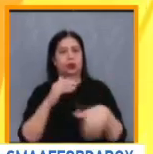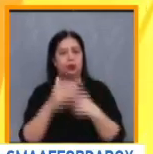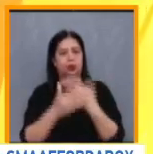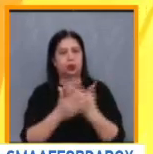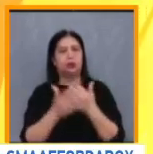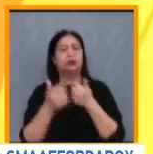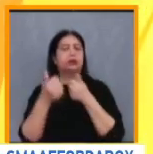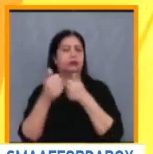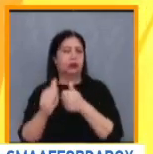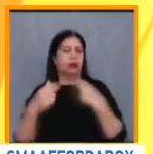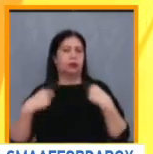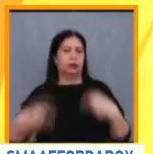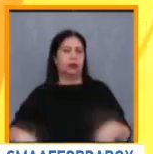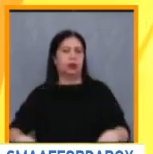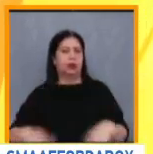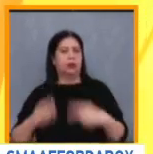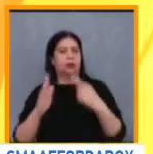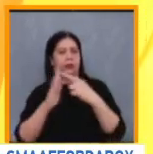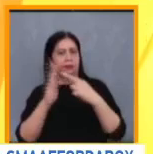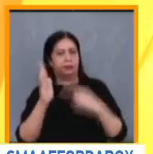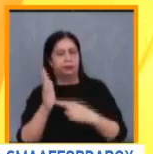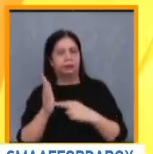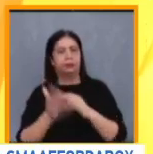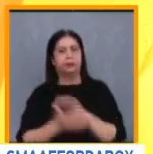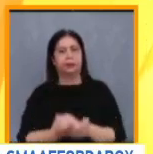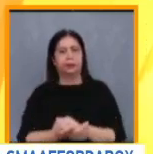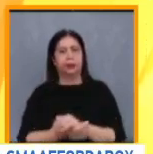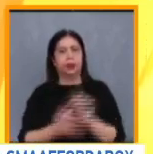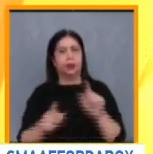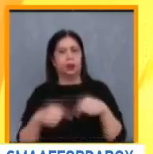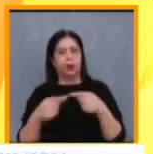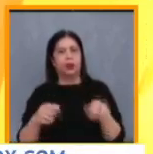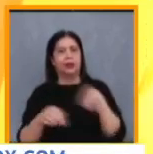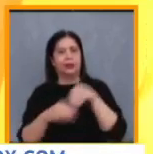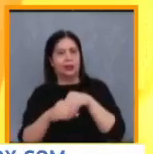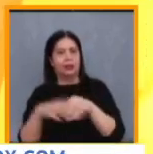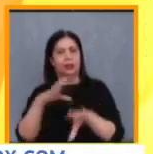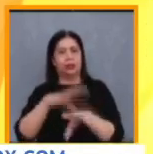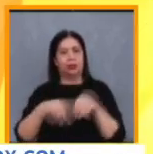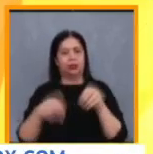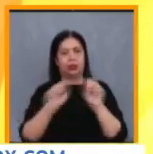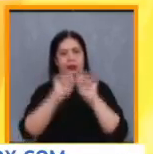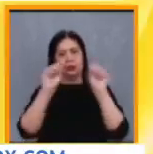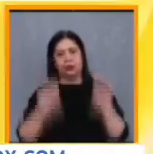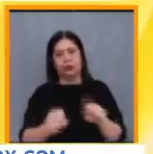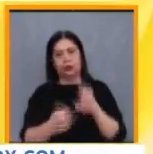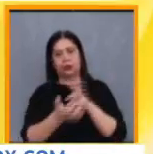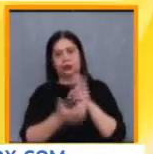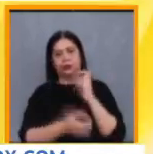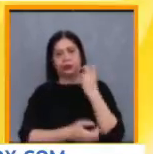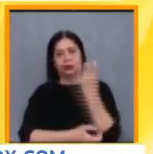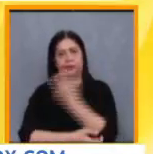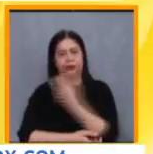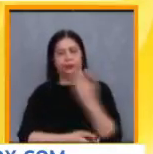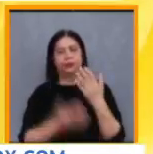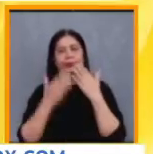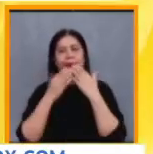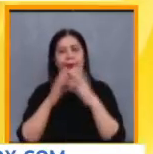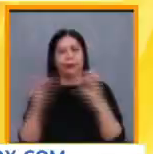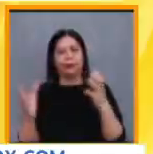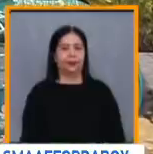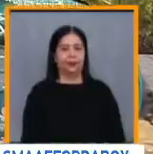minimum health and safety protocols habang nasa loob at labas ng istasyon. Ivan? Maraming salamat, Corinne